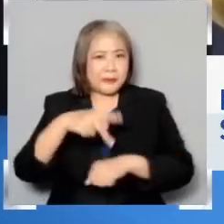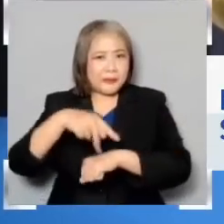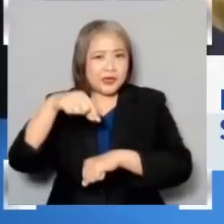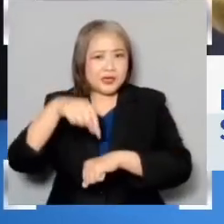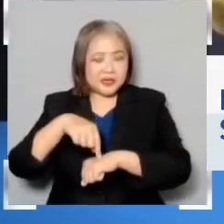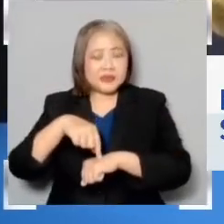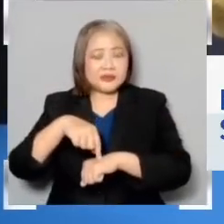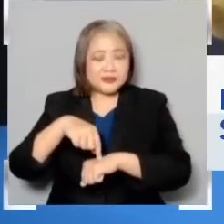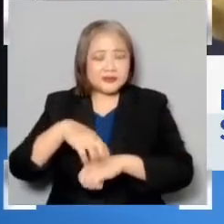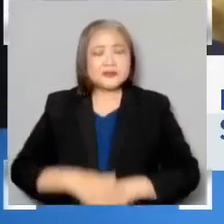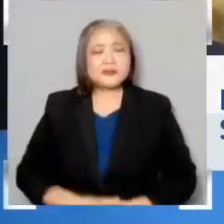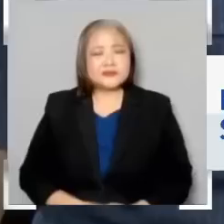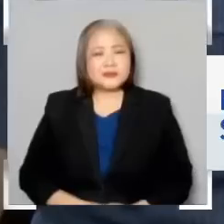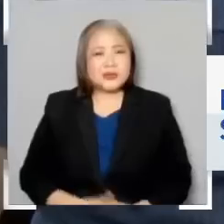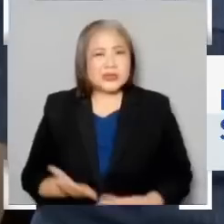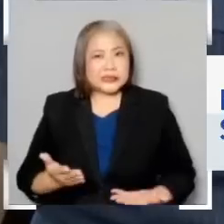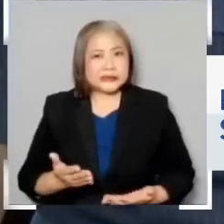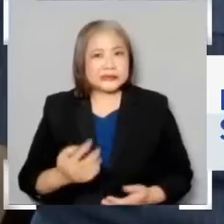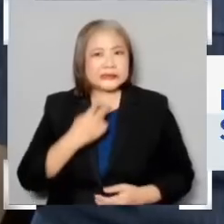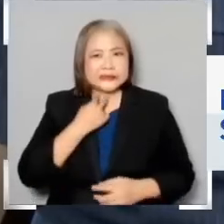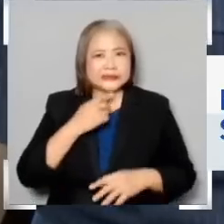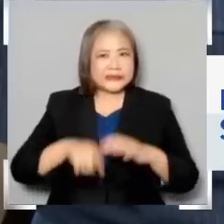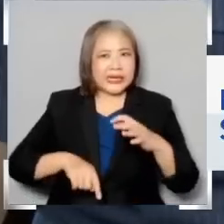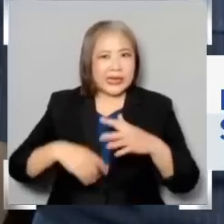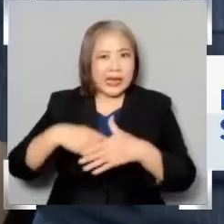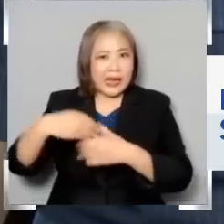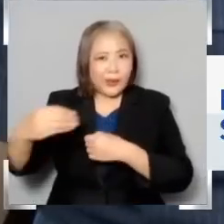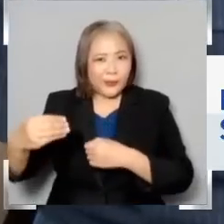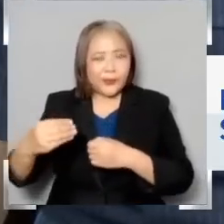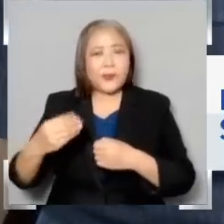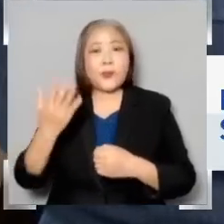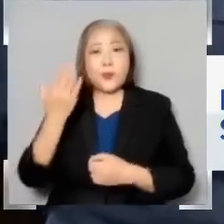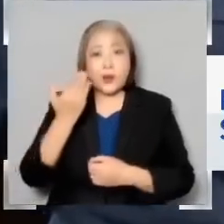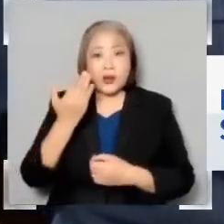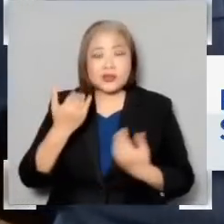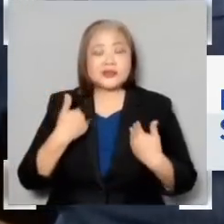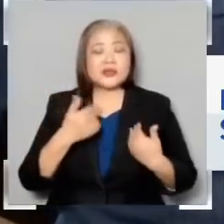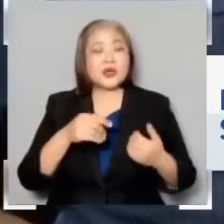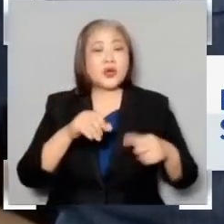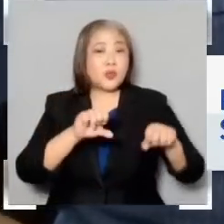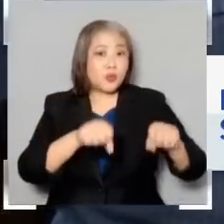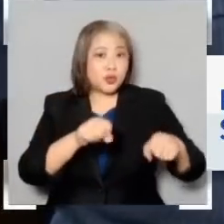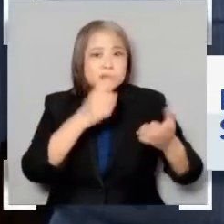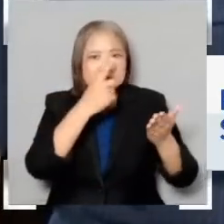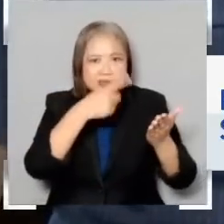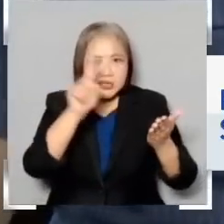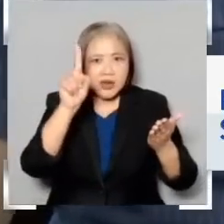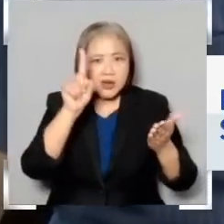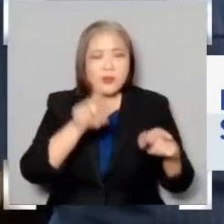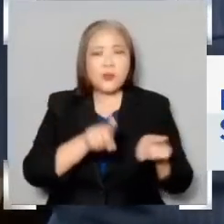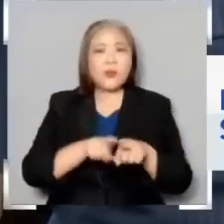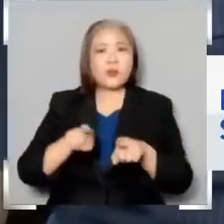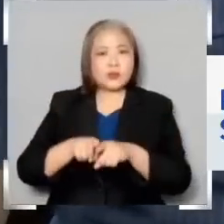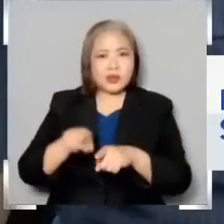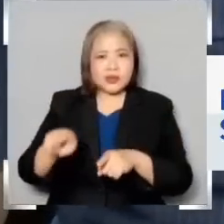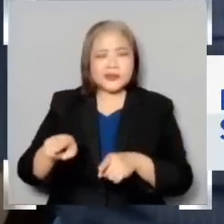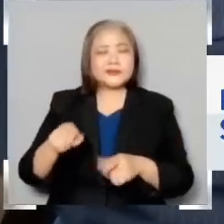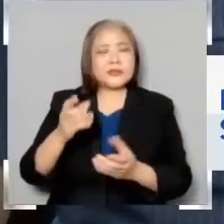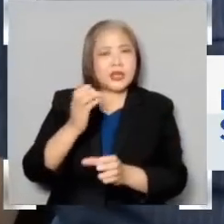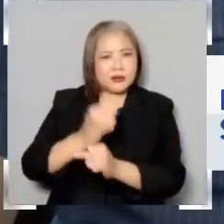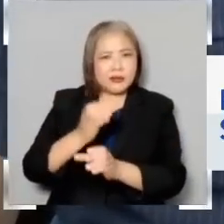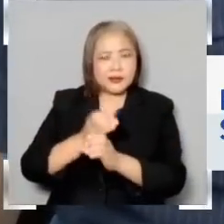So hindi na siya nakalabas. Kasi hindi lang po motor ang chinecheck natin ngayon. Even doon sa mga